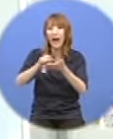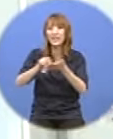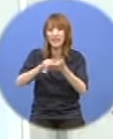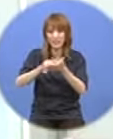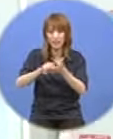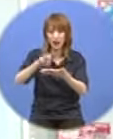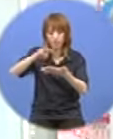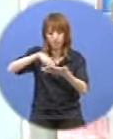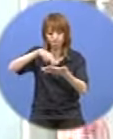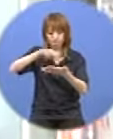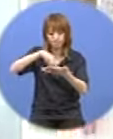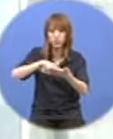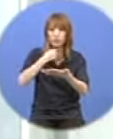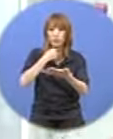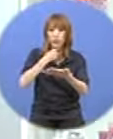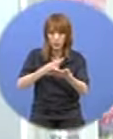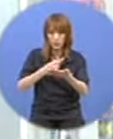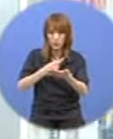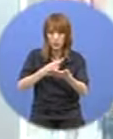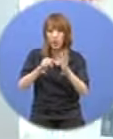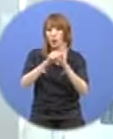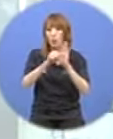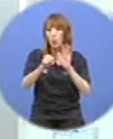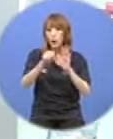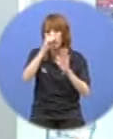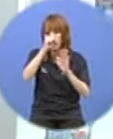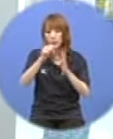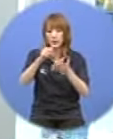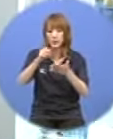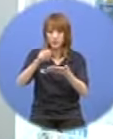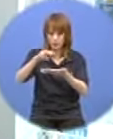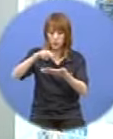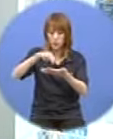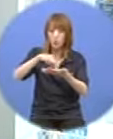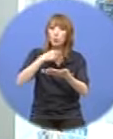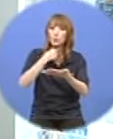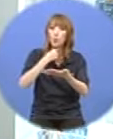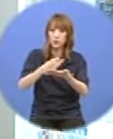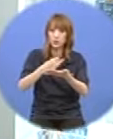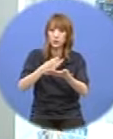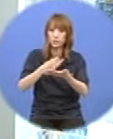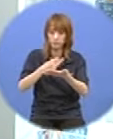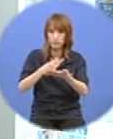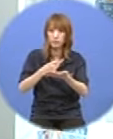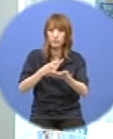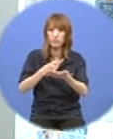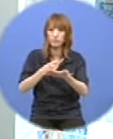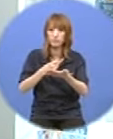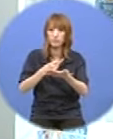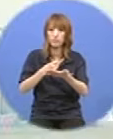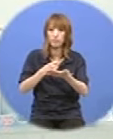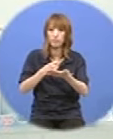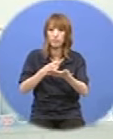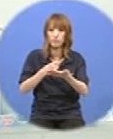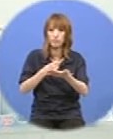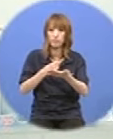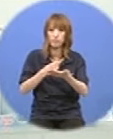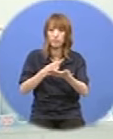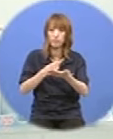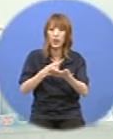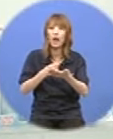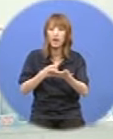くための説明書きとかそういうのはちゃんと書いてますから、はい、それはやっぱりよく読んでいただきたいなと思いますし、であん